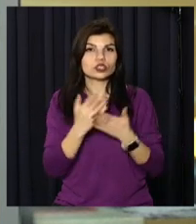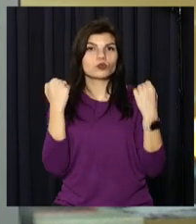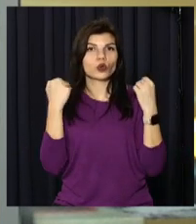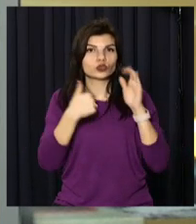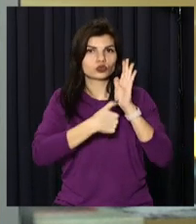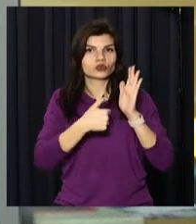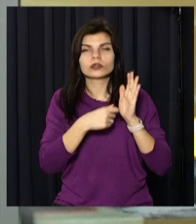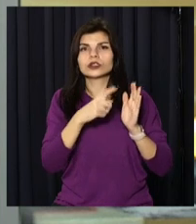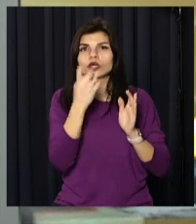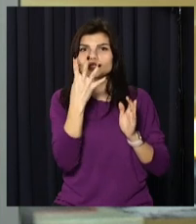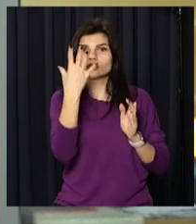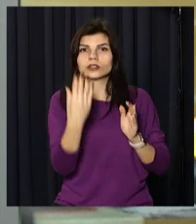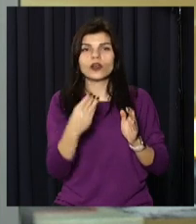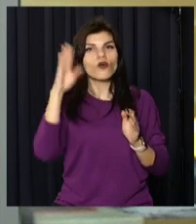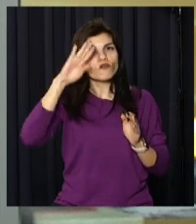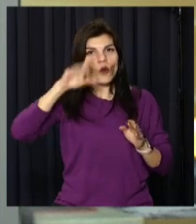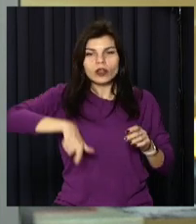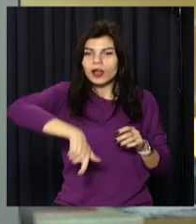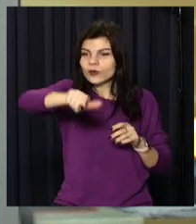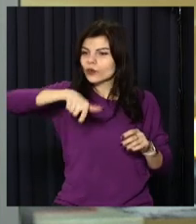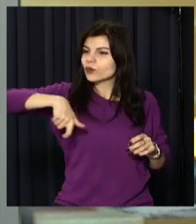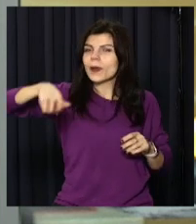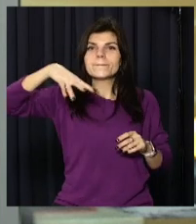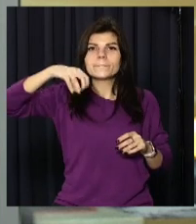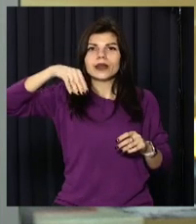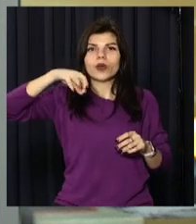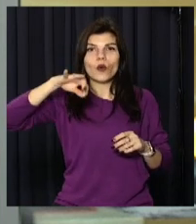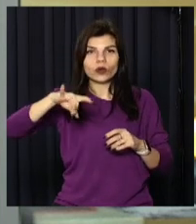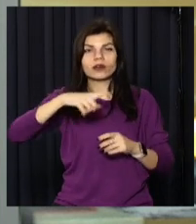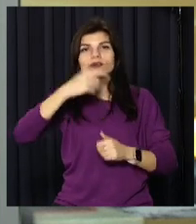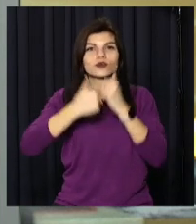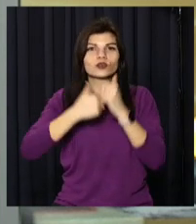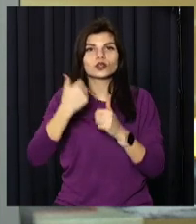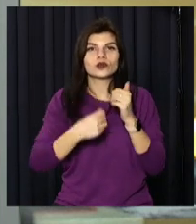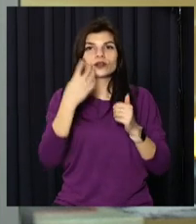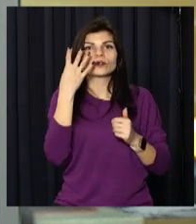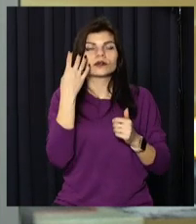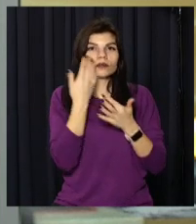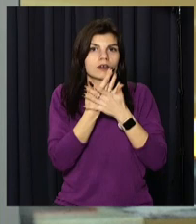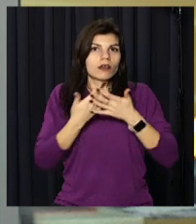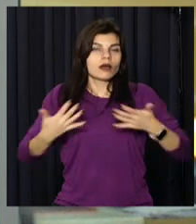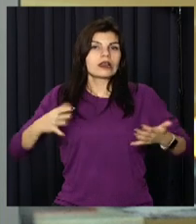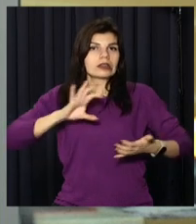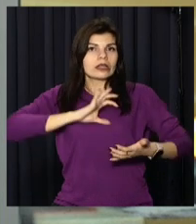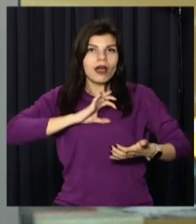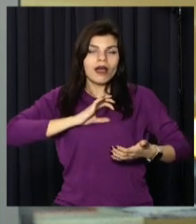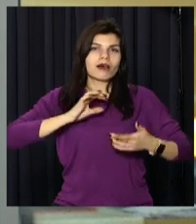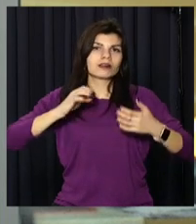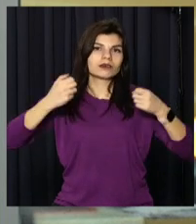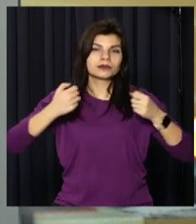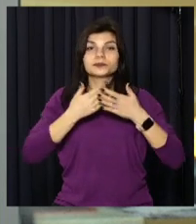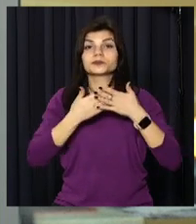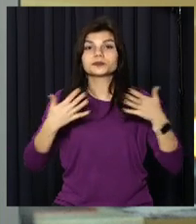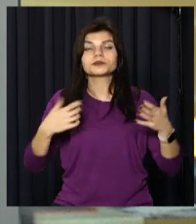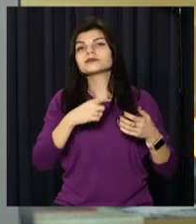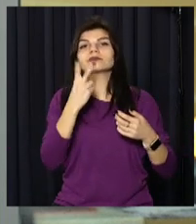спортсменів. За 4 дні на водних доріжках басейну «Метеор» плавці розіграють 4 десятки комплектів нагород. Про